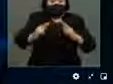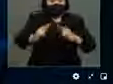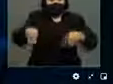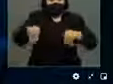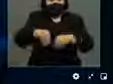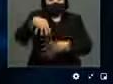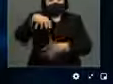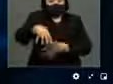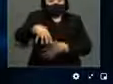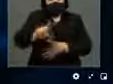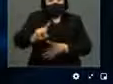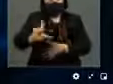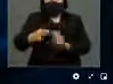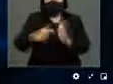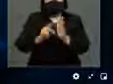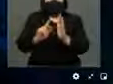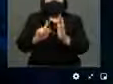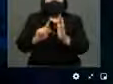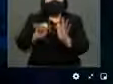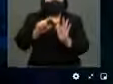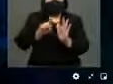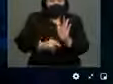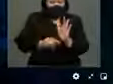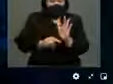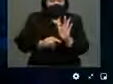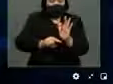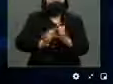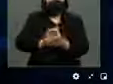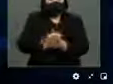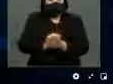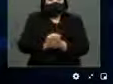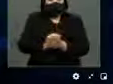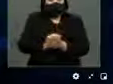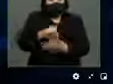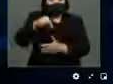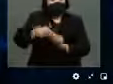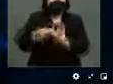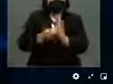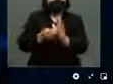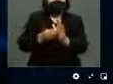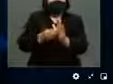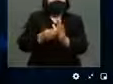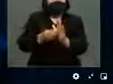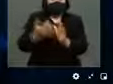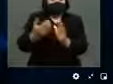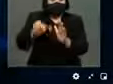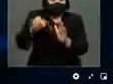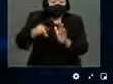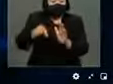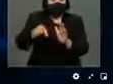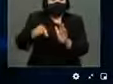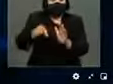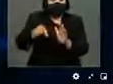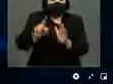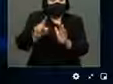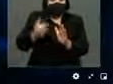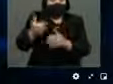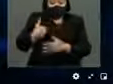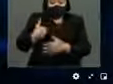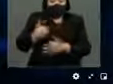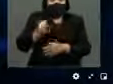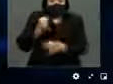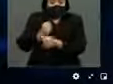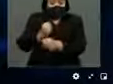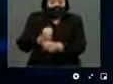ที่ว่านะครับแถวๆศูนย์ราชการเพราะฉะนั้นจะสร้างขึ้นมาแล้วเพราะฉะนั้นจะต้องมีสิ่งปลูกสร้าง